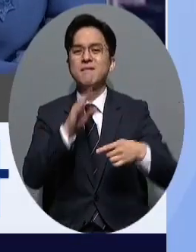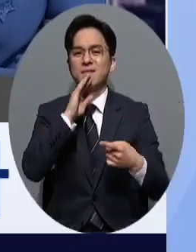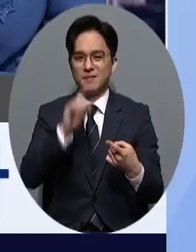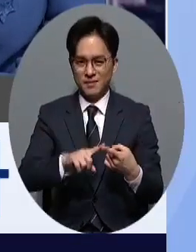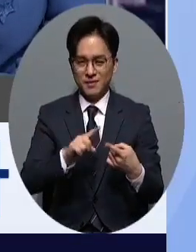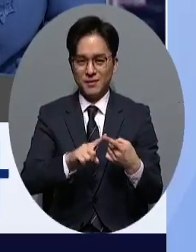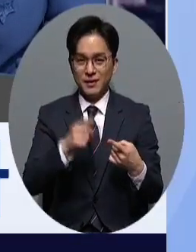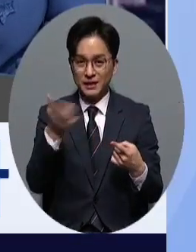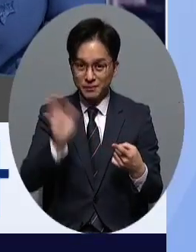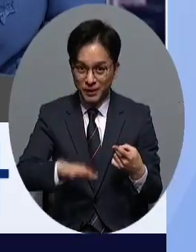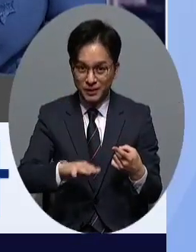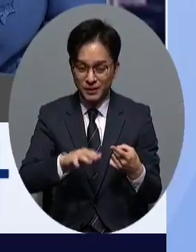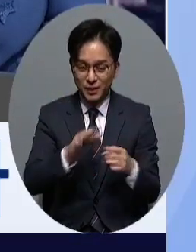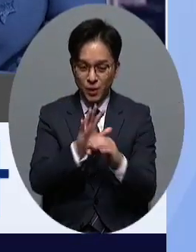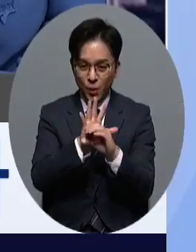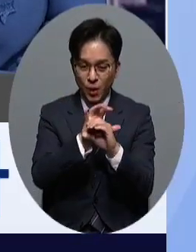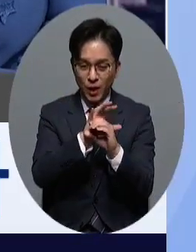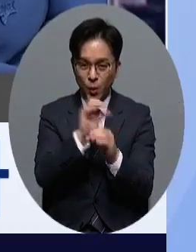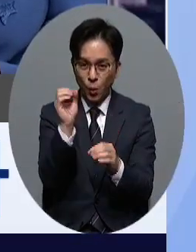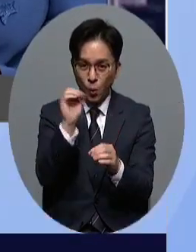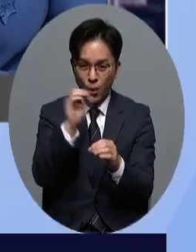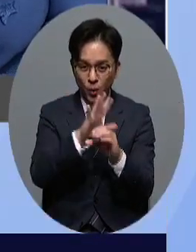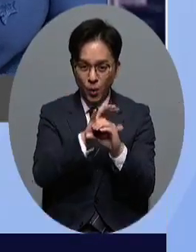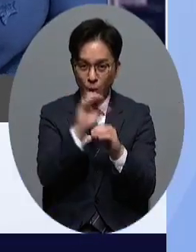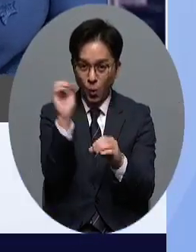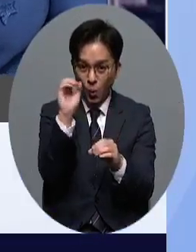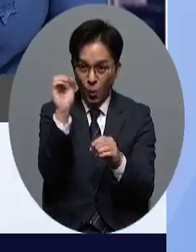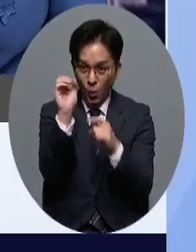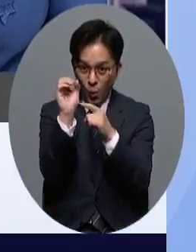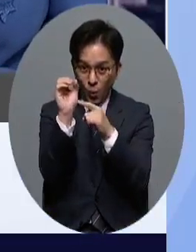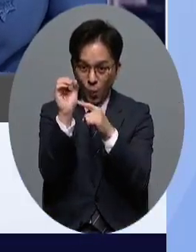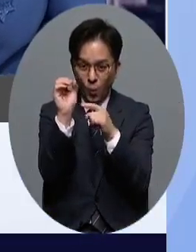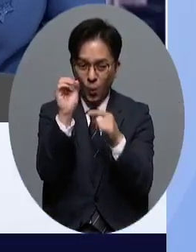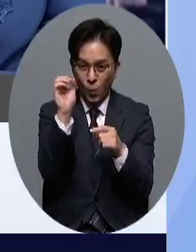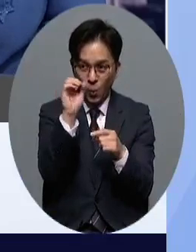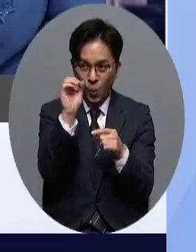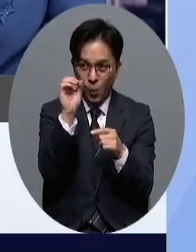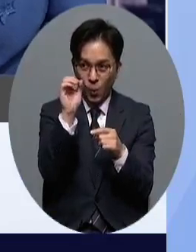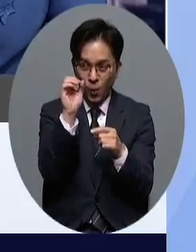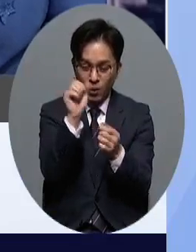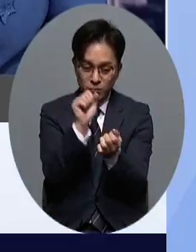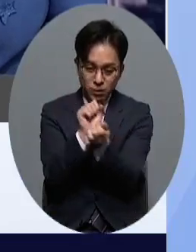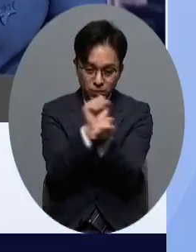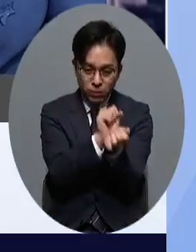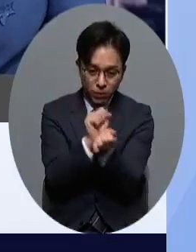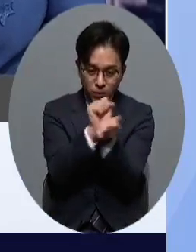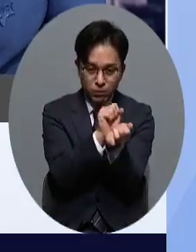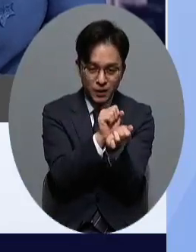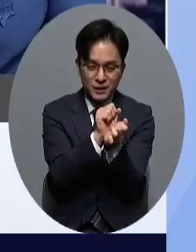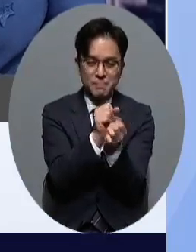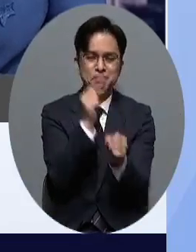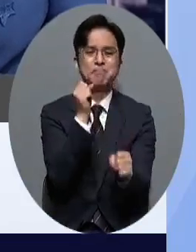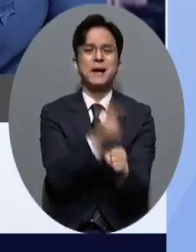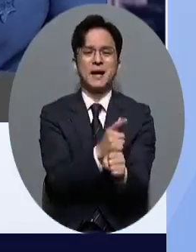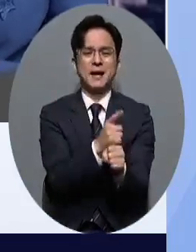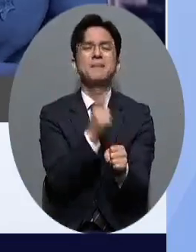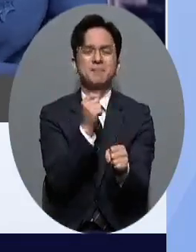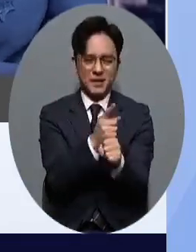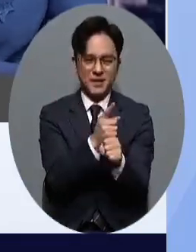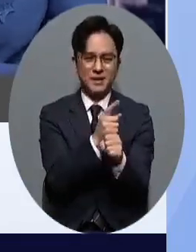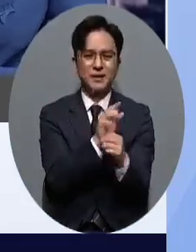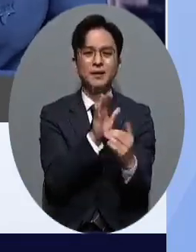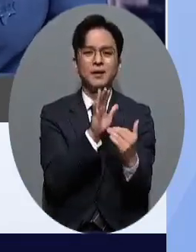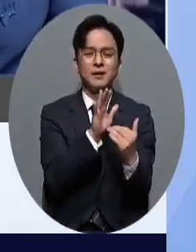다만 오미크론에 감염된 경우에 지금의 하이 오미크론에 대해서는 78% 정도 예방 효과를 갖고 있기 때문에